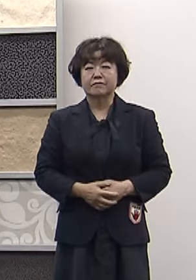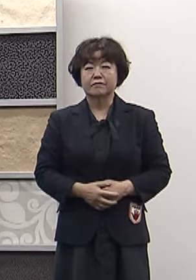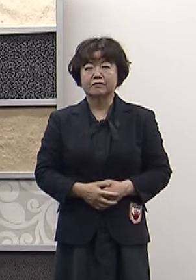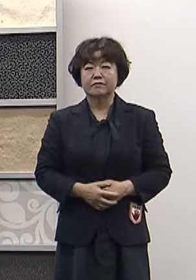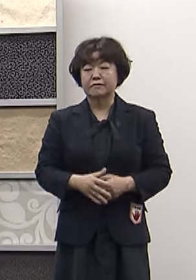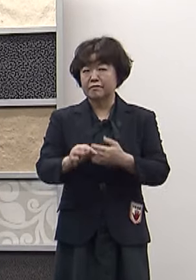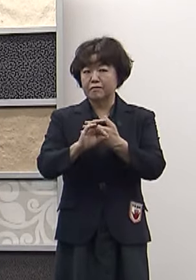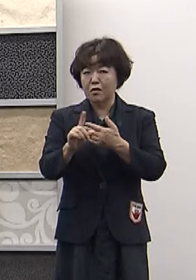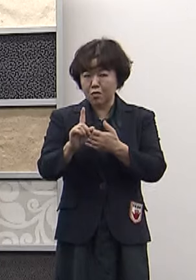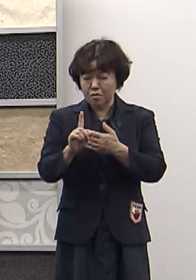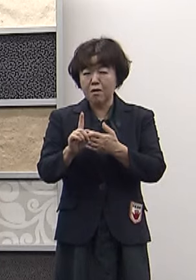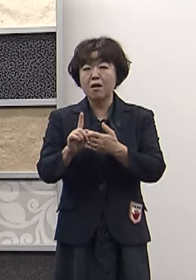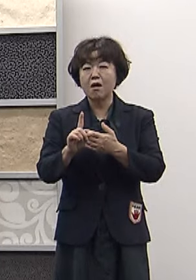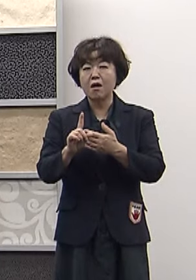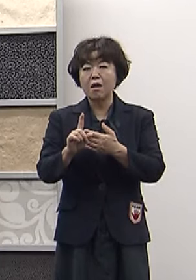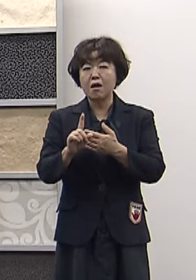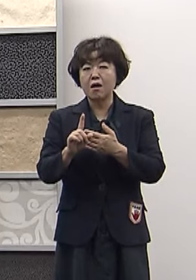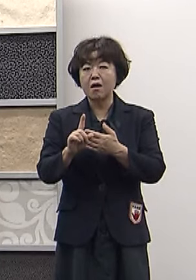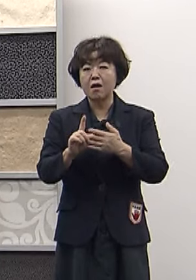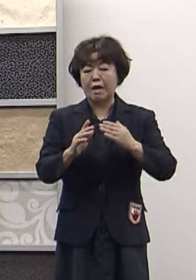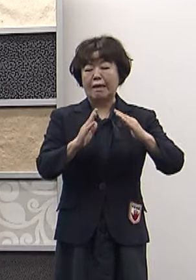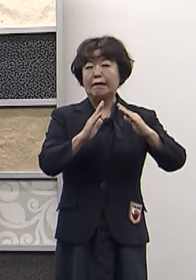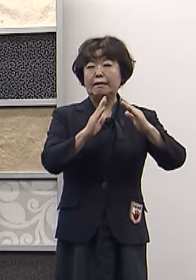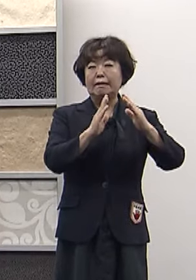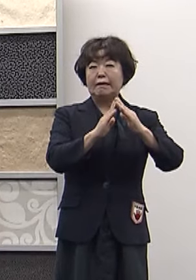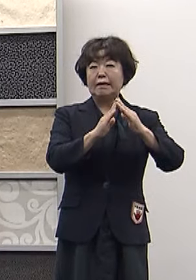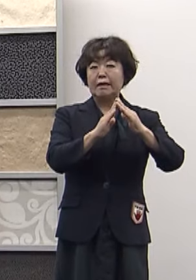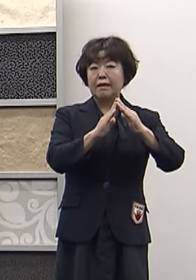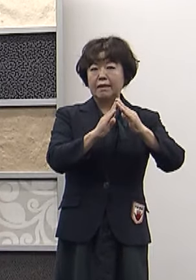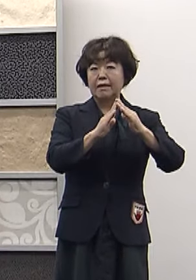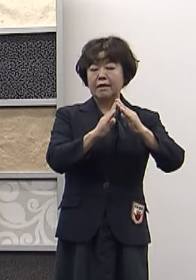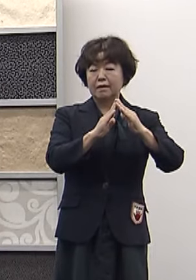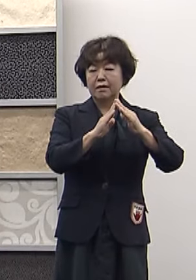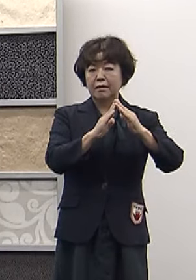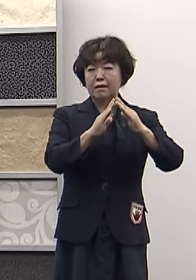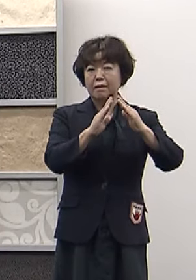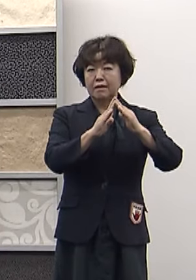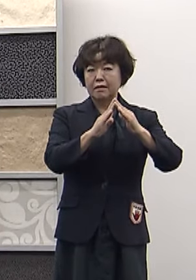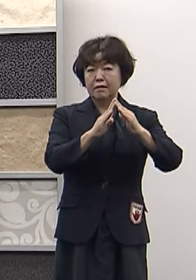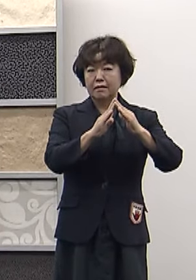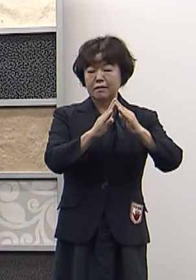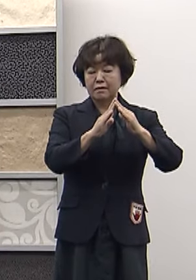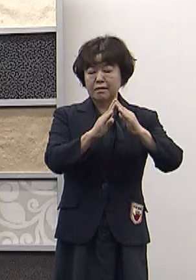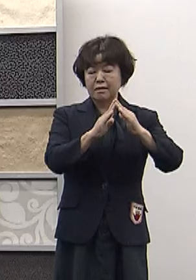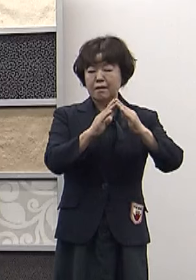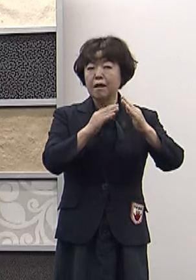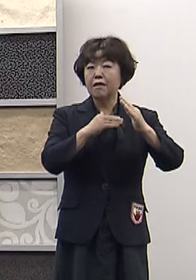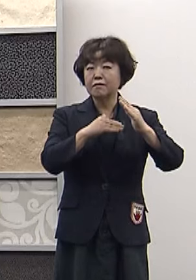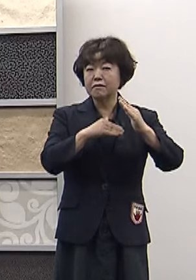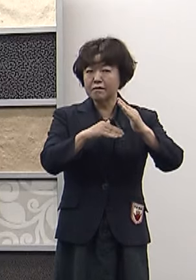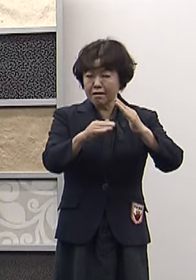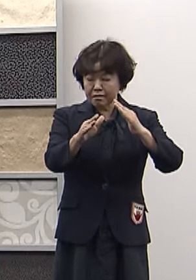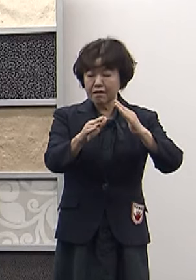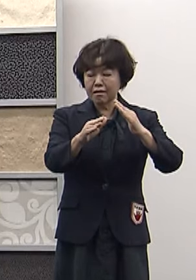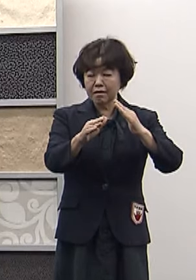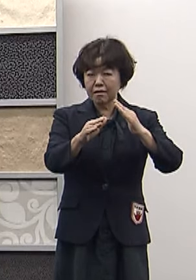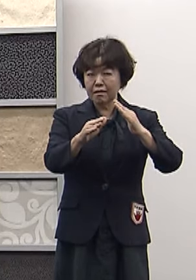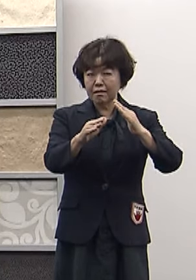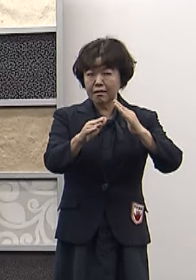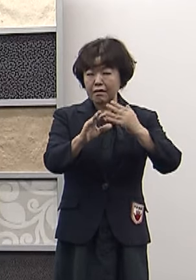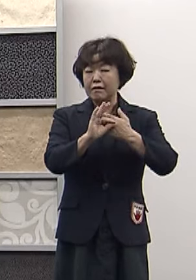例えば特にそのお家から離れることは難しいような、シングルマザー、まあ、一人親家庭